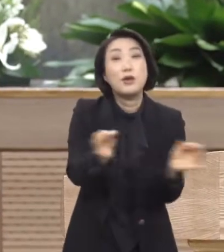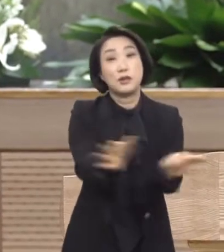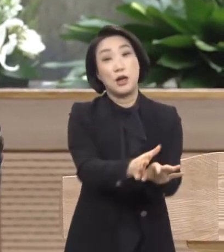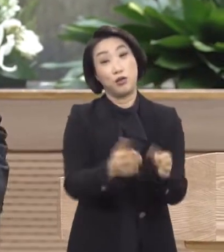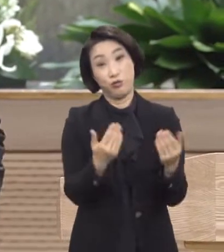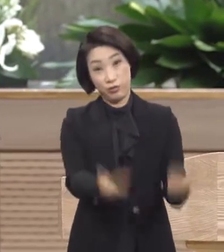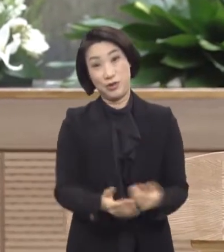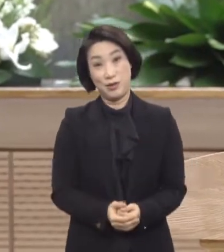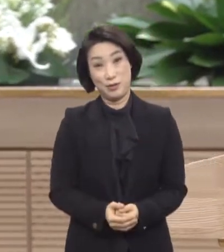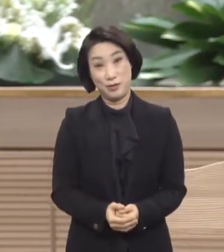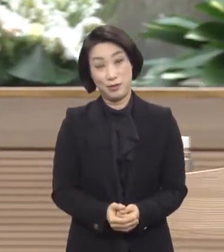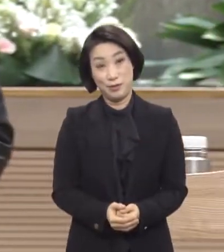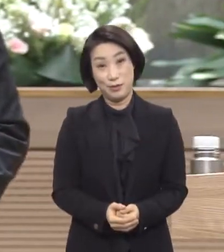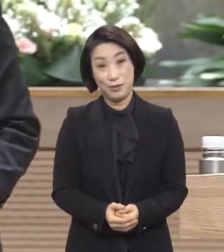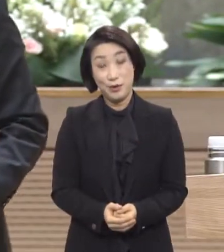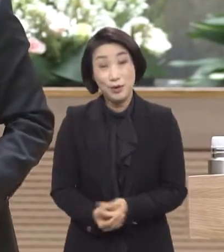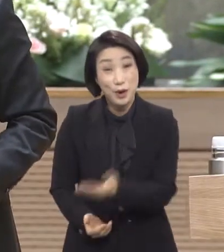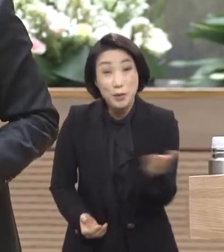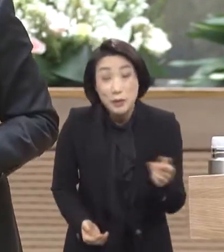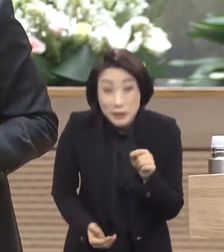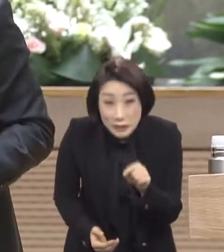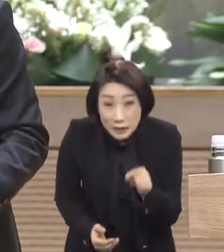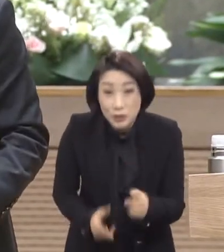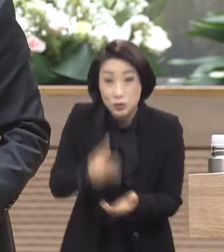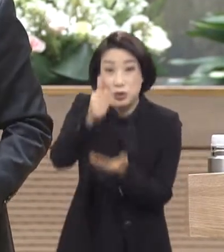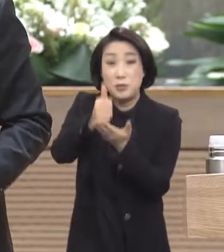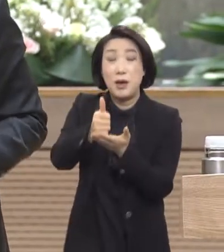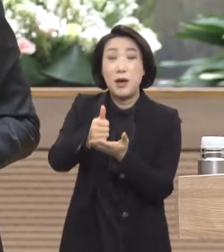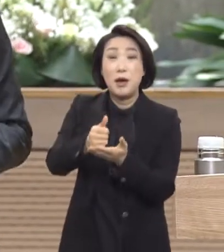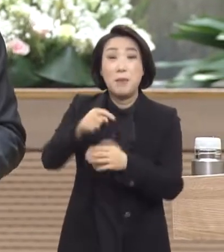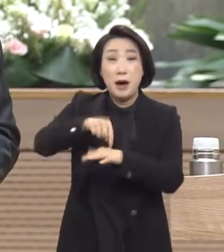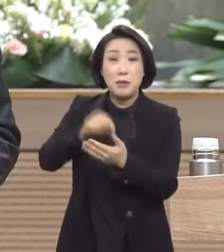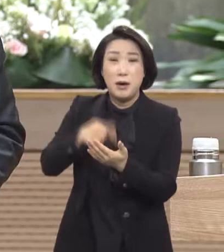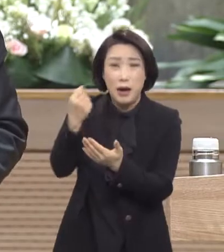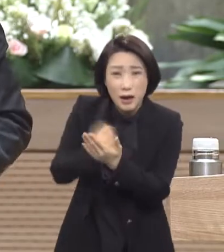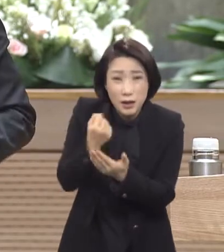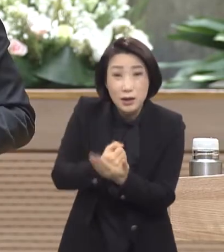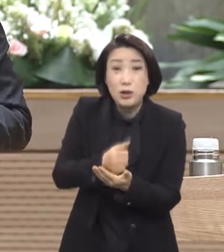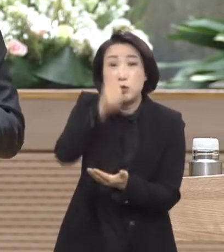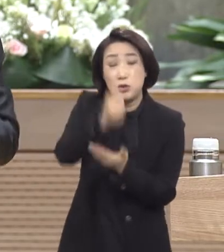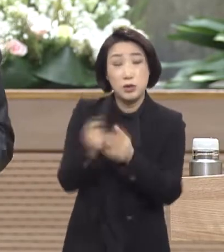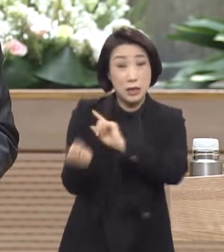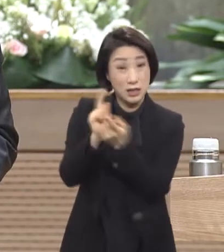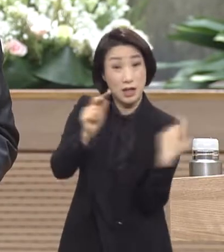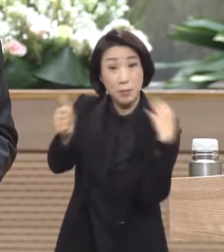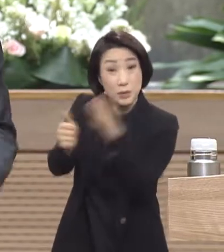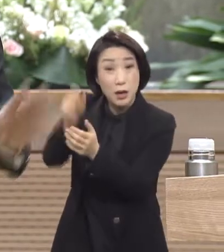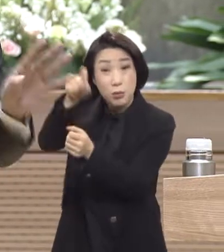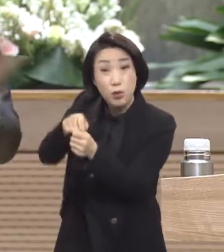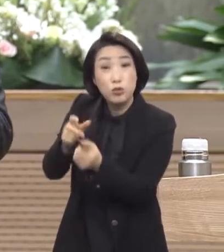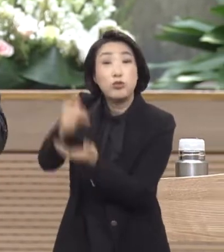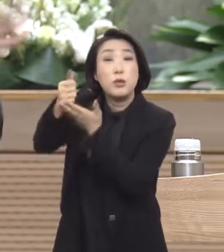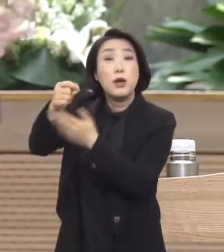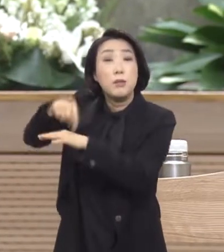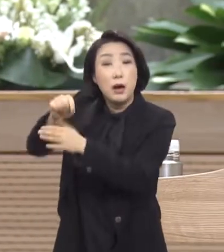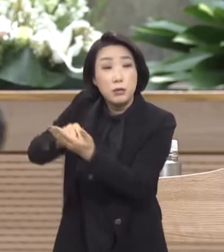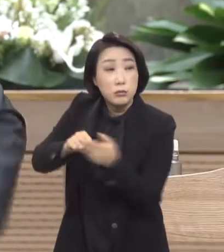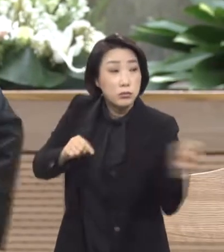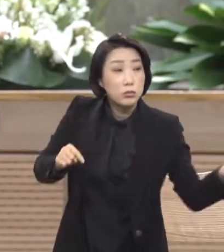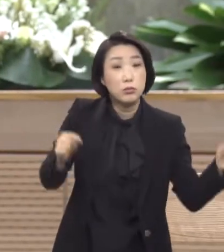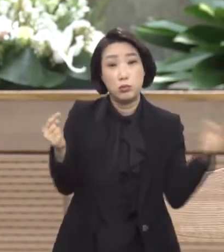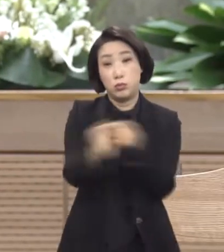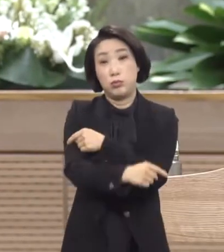무효시켜줄게. 이 애절한 죄를 감당하고자 하는 주님의 정신을 전혀